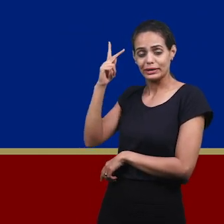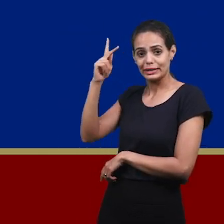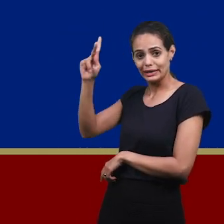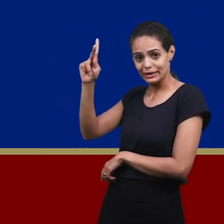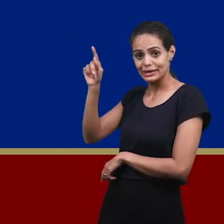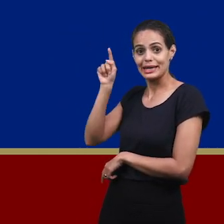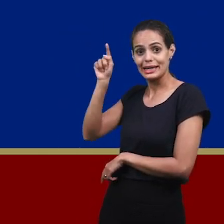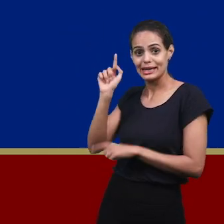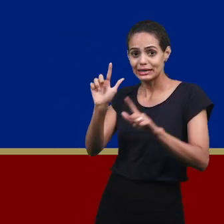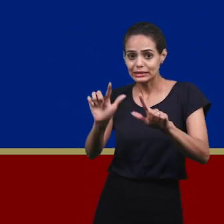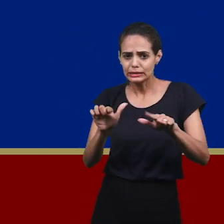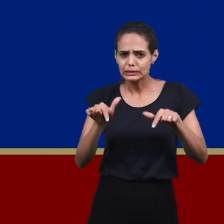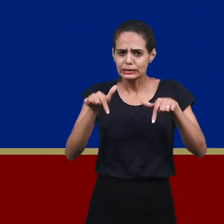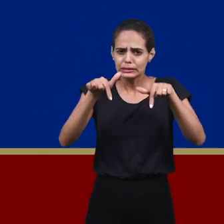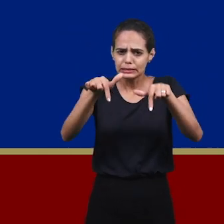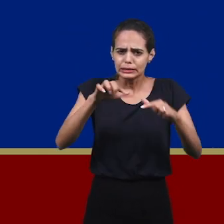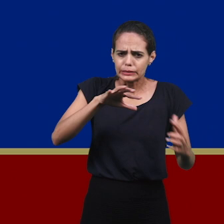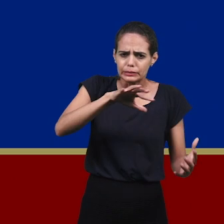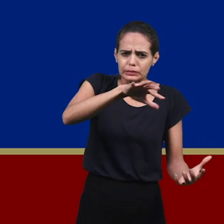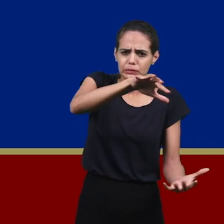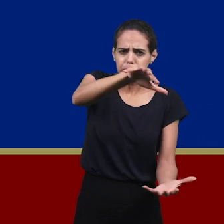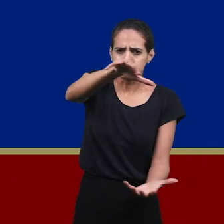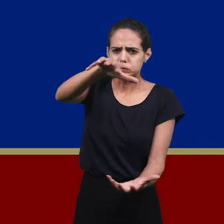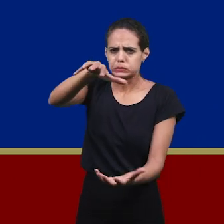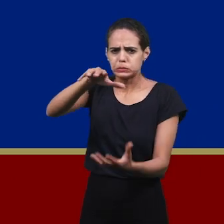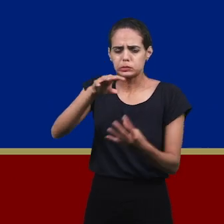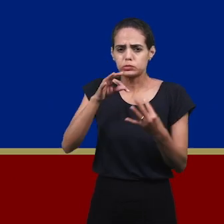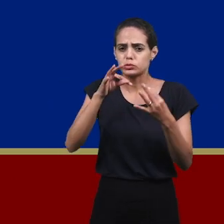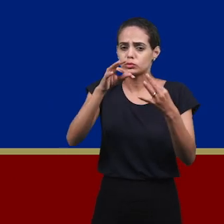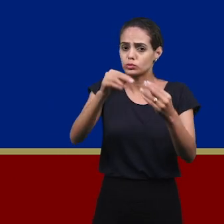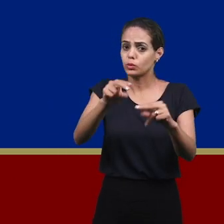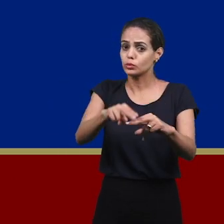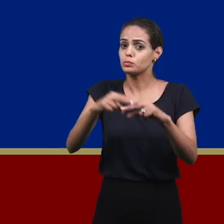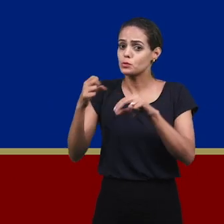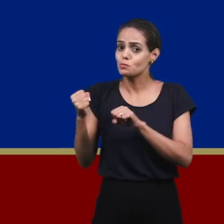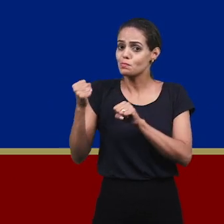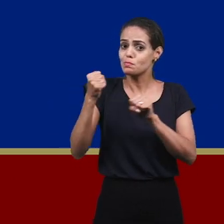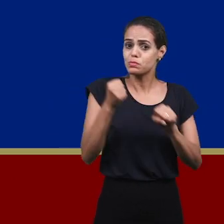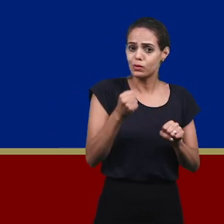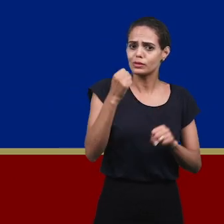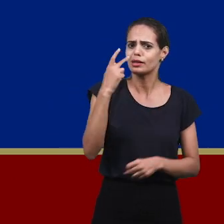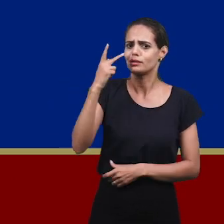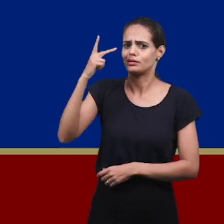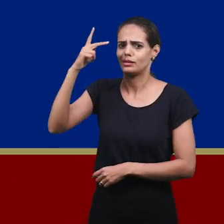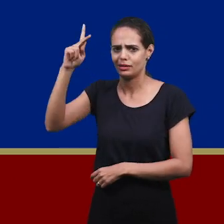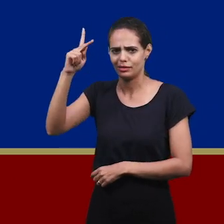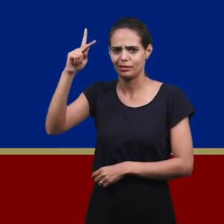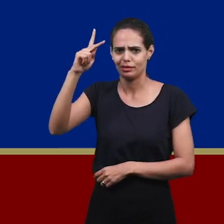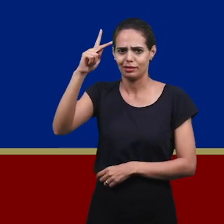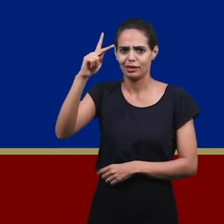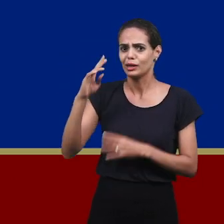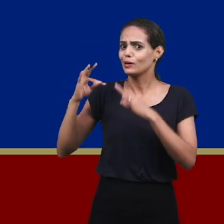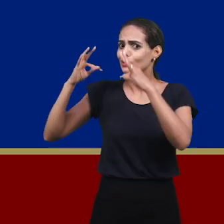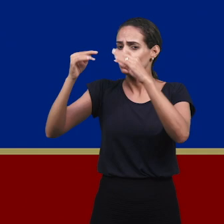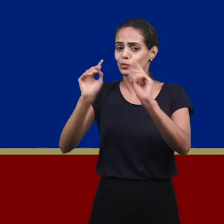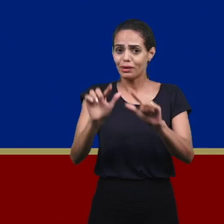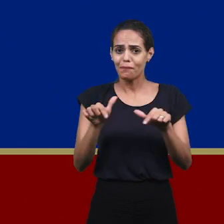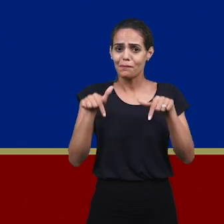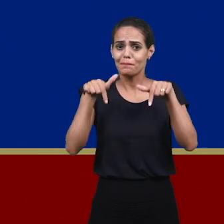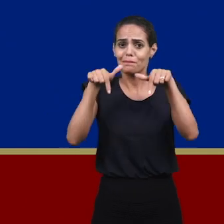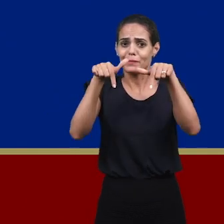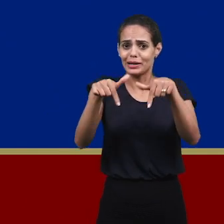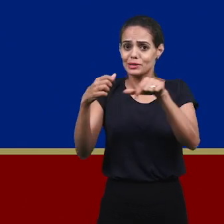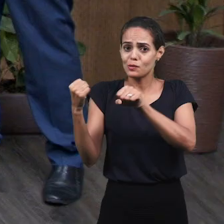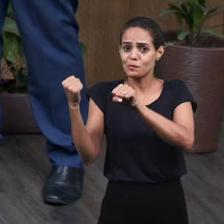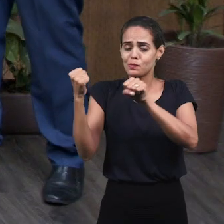en soutenant toutes les choses par la parole de son pouvoir. C'est-à-dire, tout est soutenu par le Verbe, tout, qui est